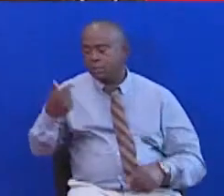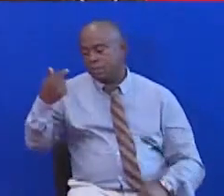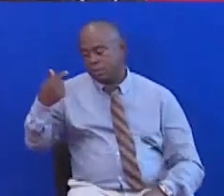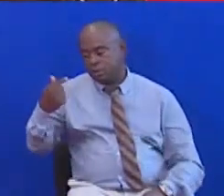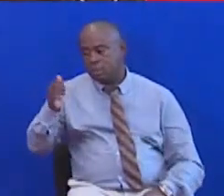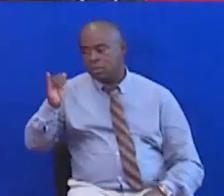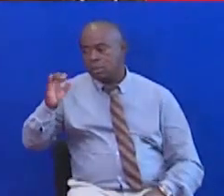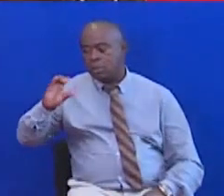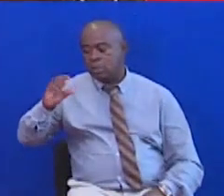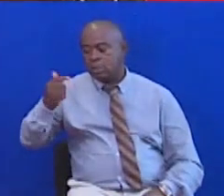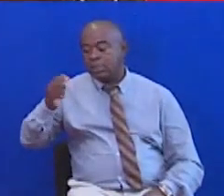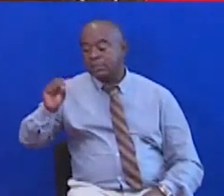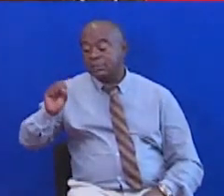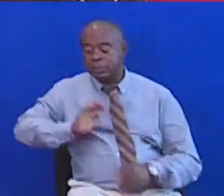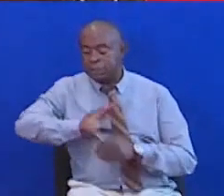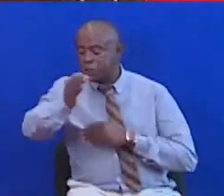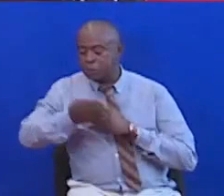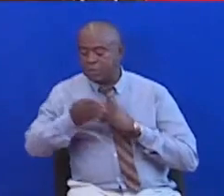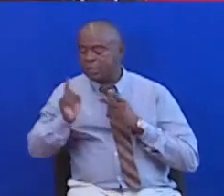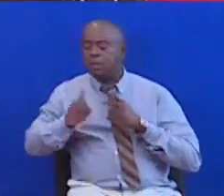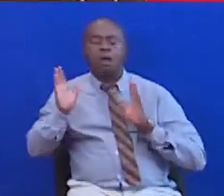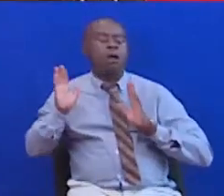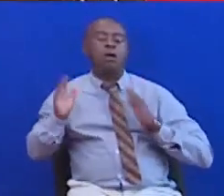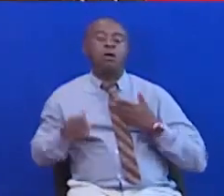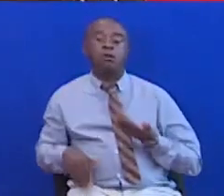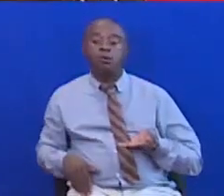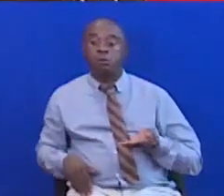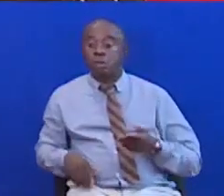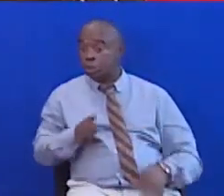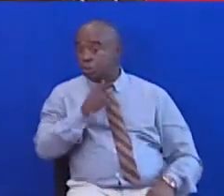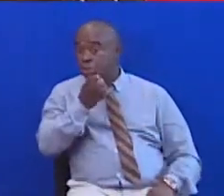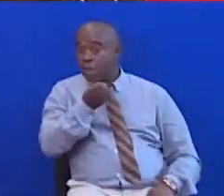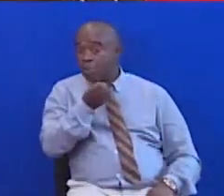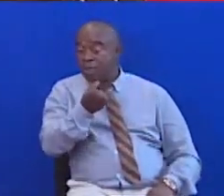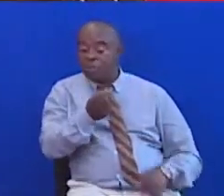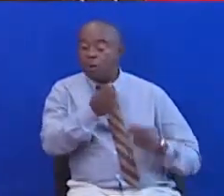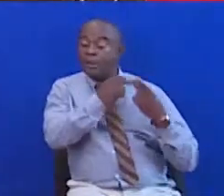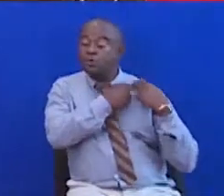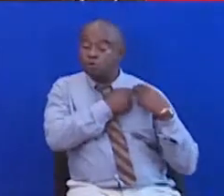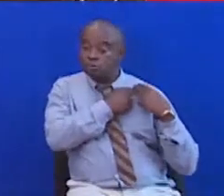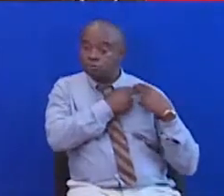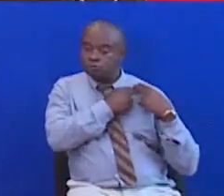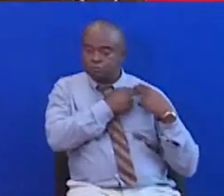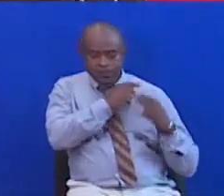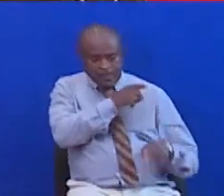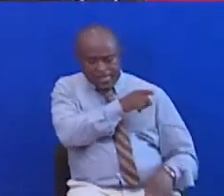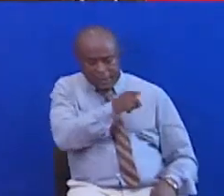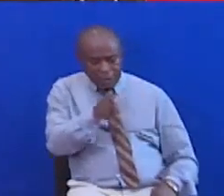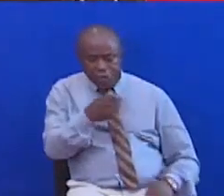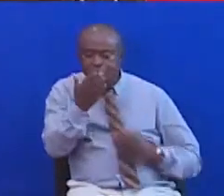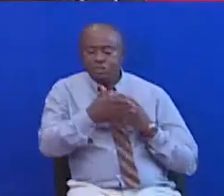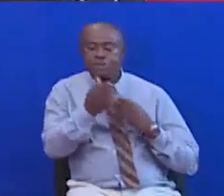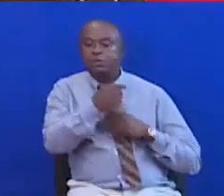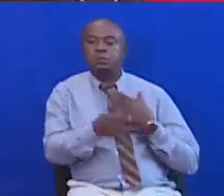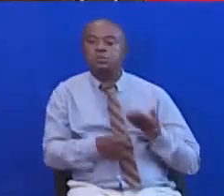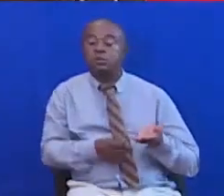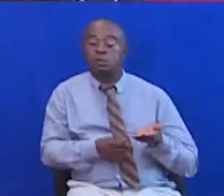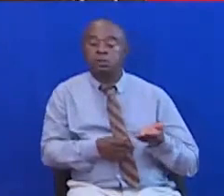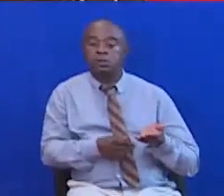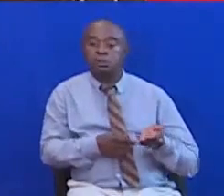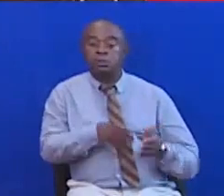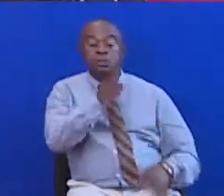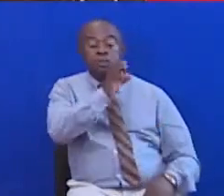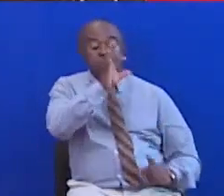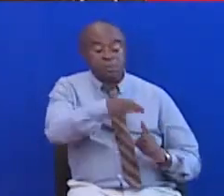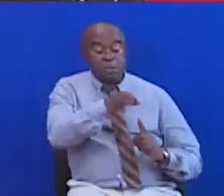yanajirudia. Mmepewa dhamana, lakini nchi hii ni ya Tanzania. Nyie mmepita tu kwa